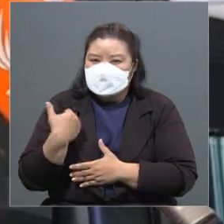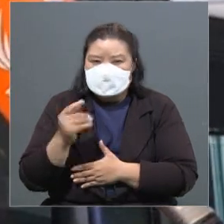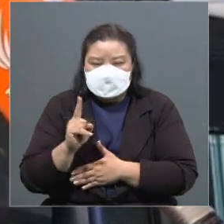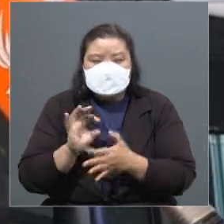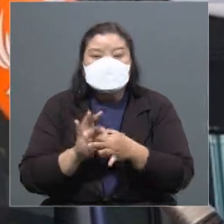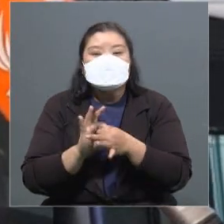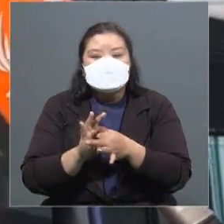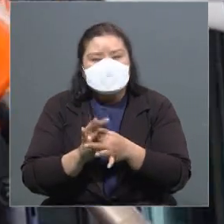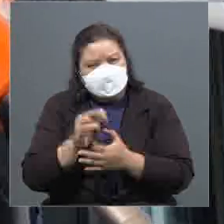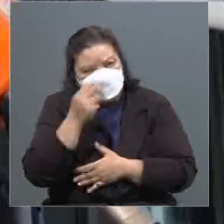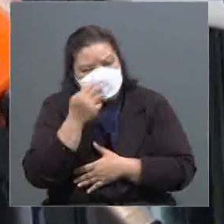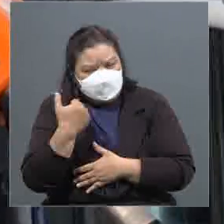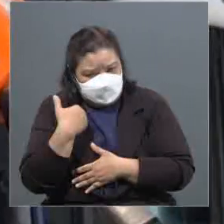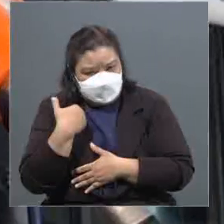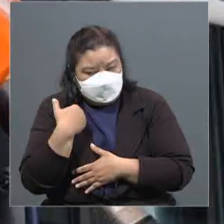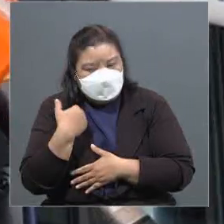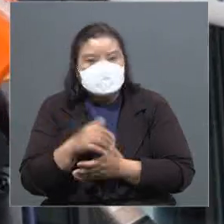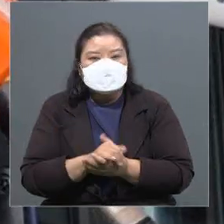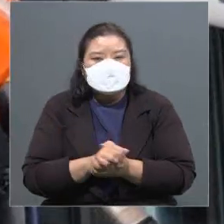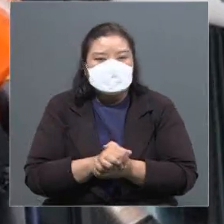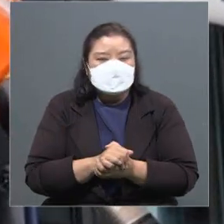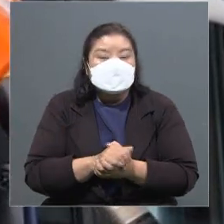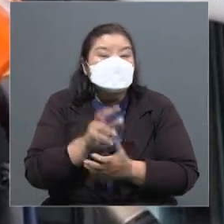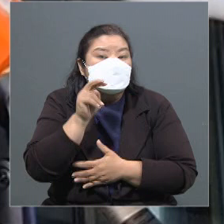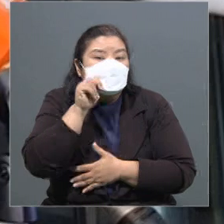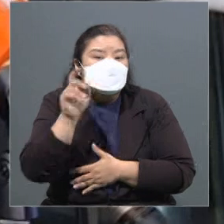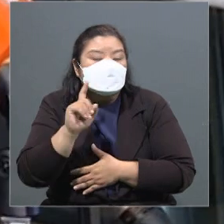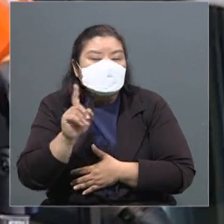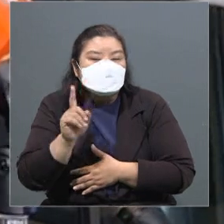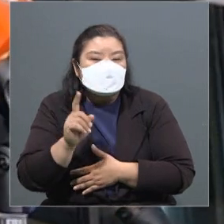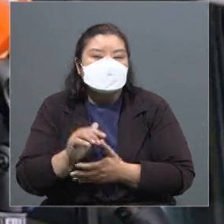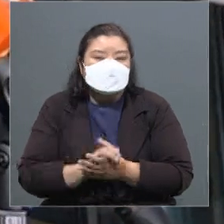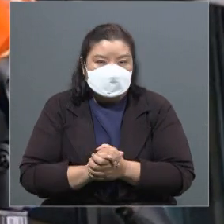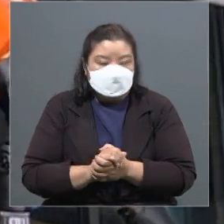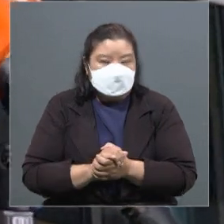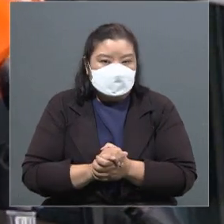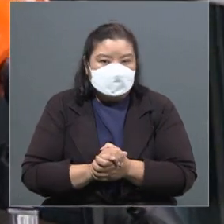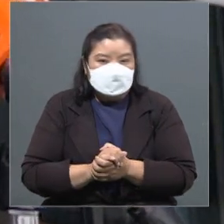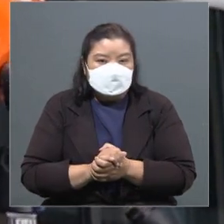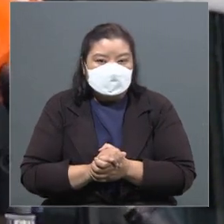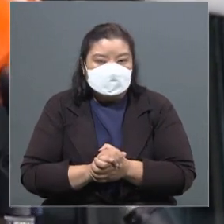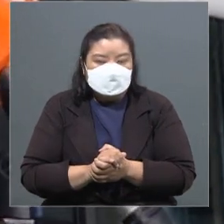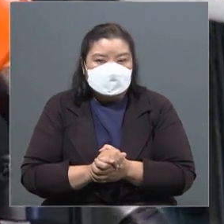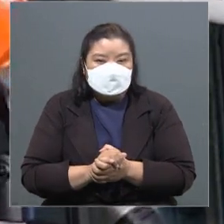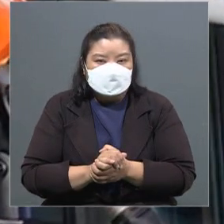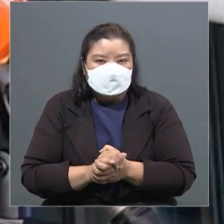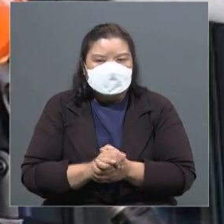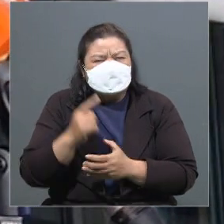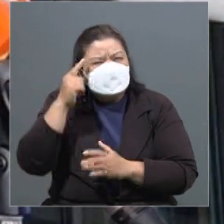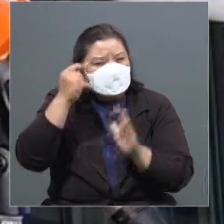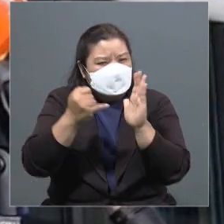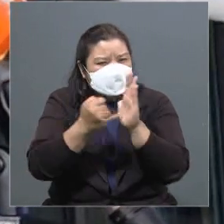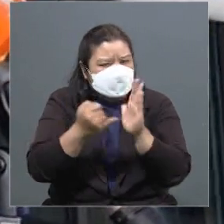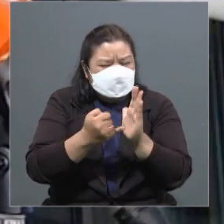นก็คือปริมาณน้ำ ที่หนองคายอ่ะมันจะง่ายในการที่จะประชาสัมพันธ์เพราะก็เห็นเหตุจากนั้นแล้วใช่ไหมคะ อย่าไปบอกว่าง่ายเลยมัน